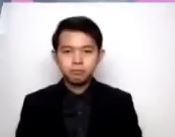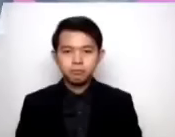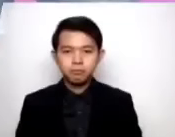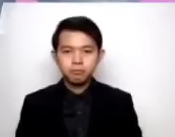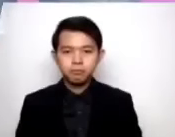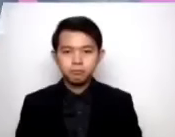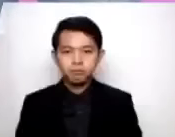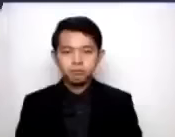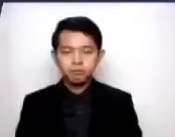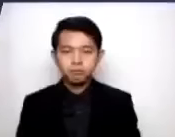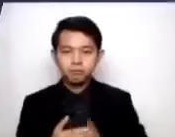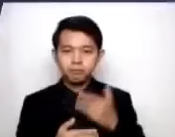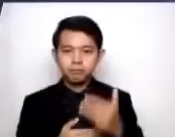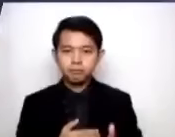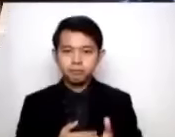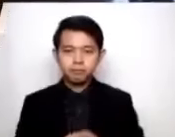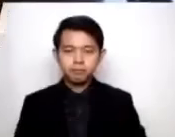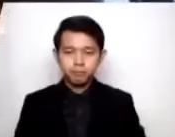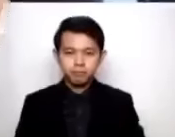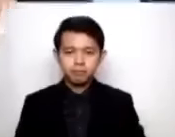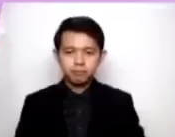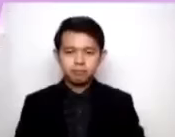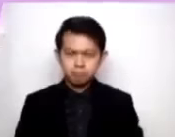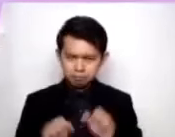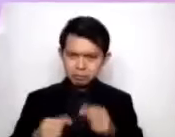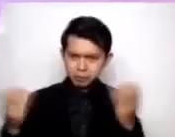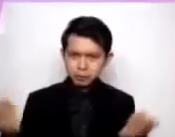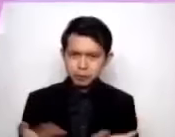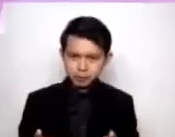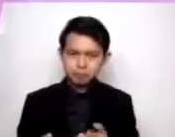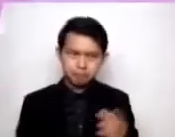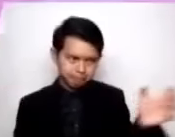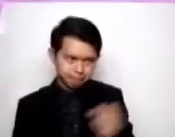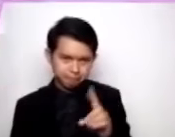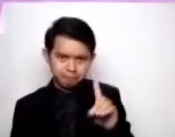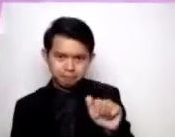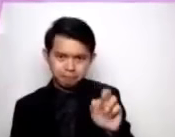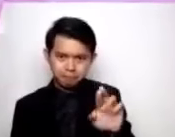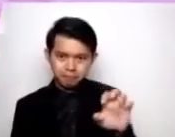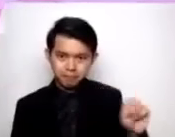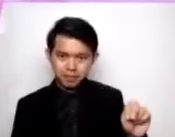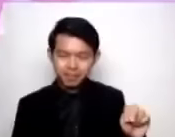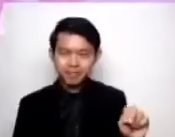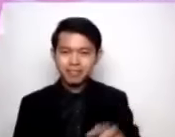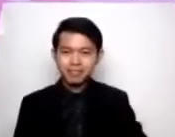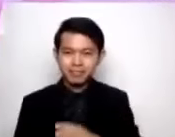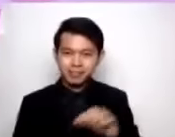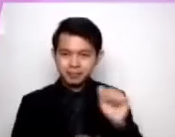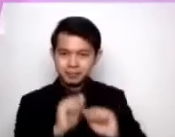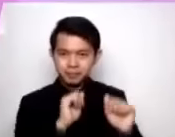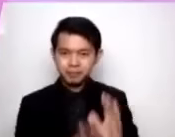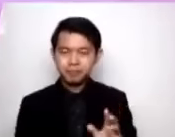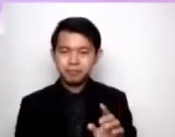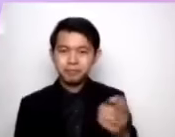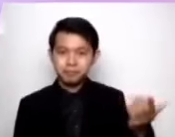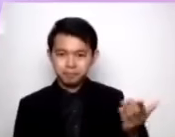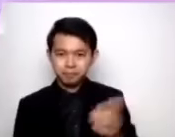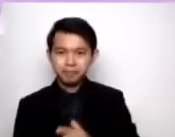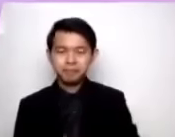Ikaw ang mag-intro. I will rest my voice. Darren, please. Here she is, Kapuso actress and Gen Z royalty. Welcome,